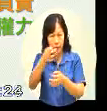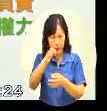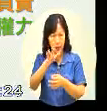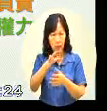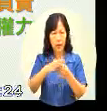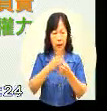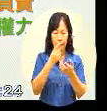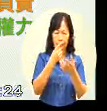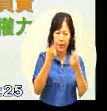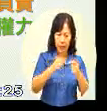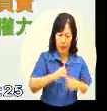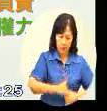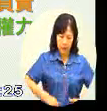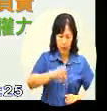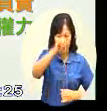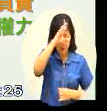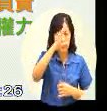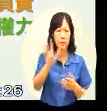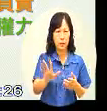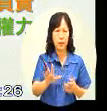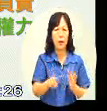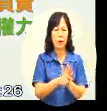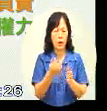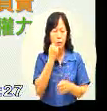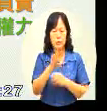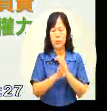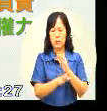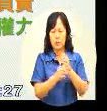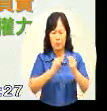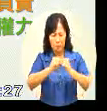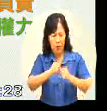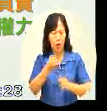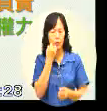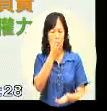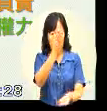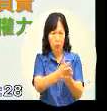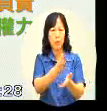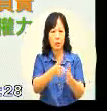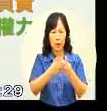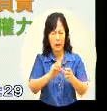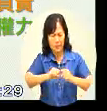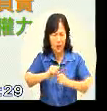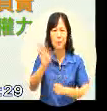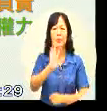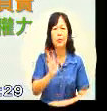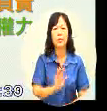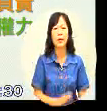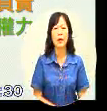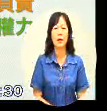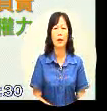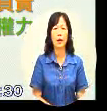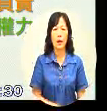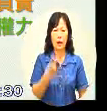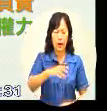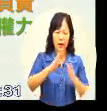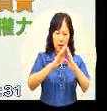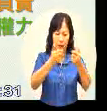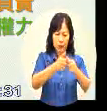同事民进党，我们可以终结政党恶斗，不需要再拼场了，议会也不需要再办那么多活